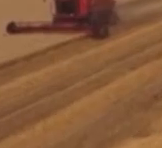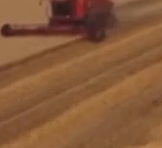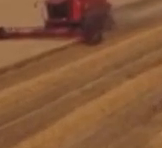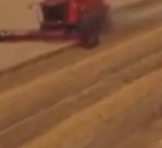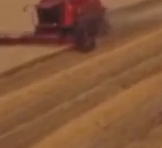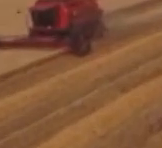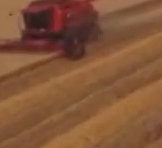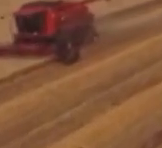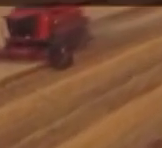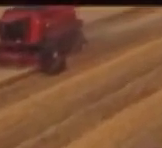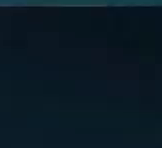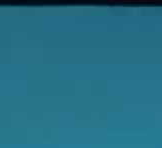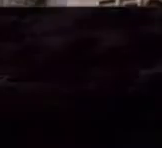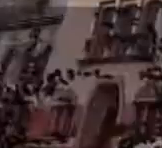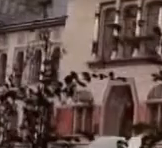Музика